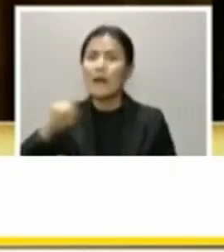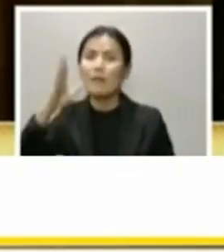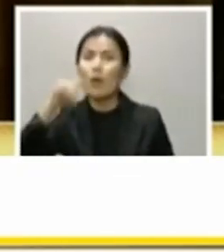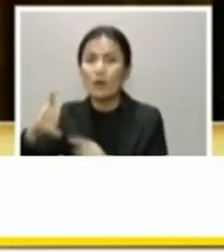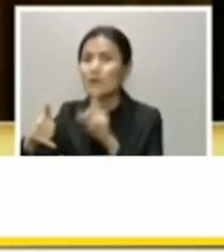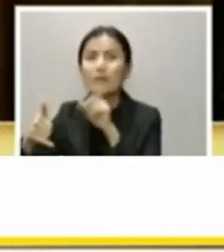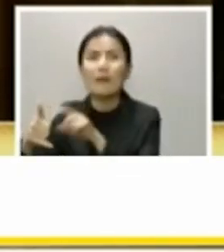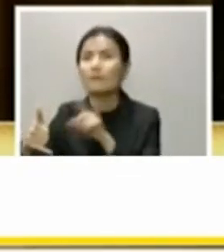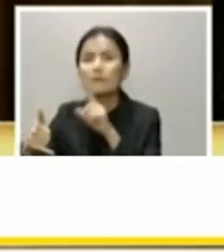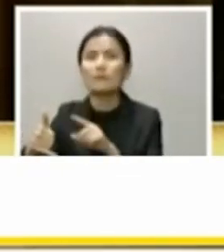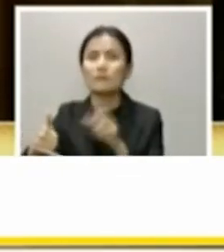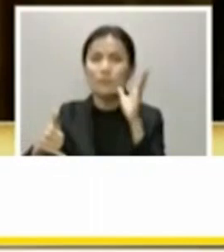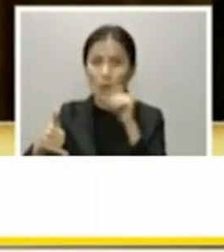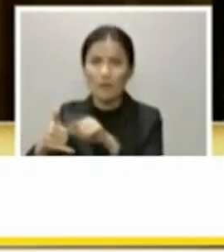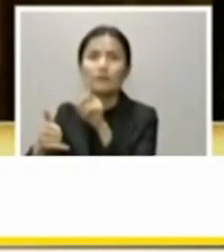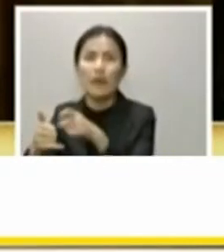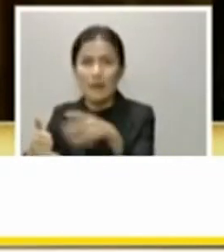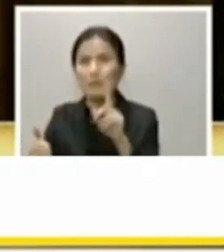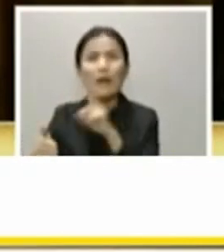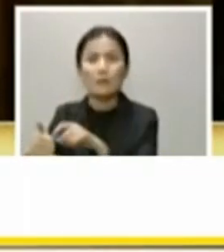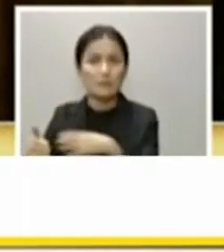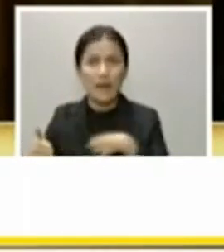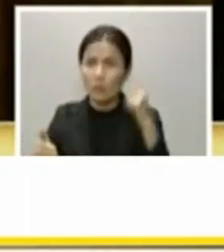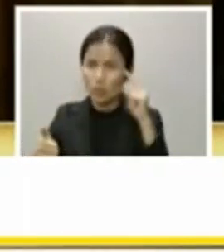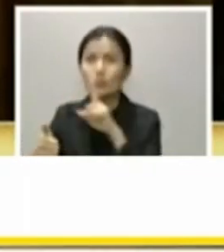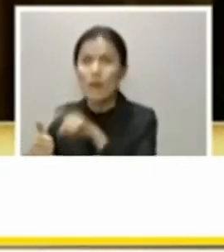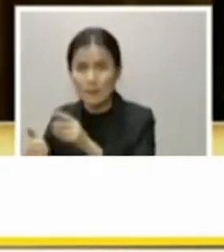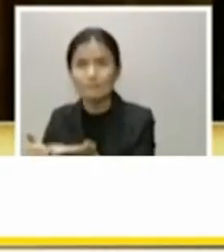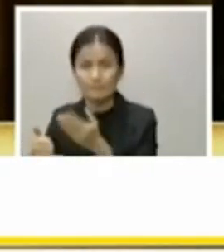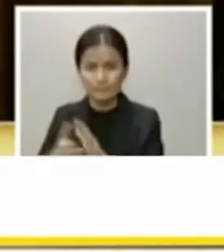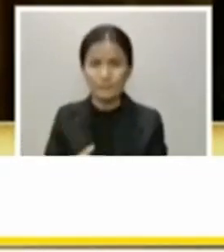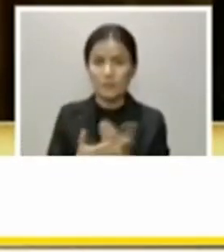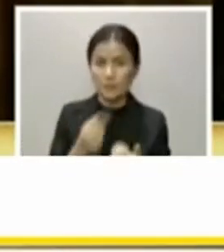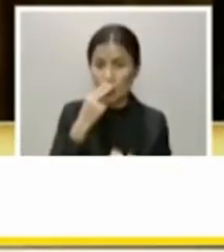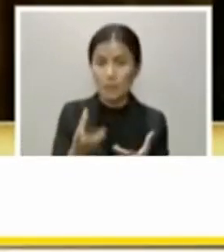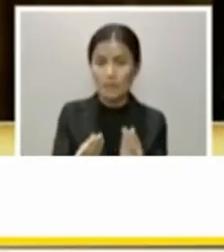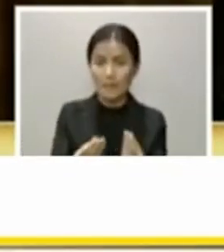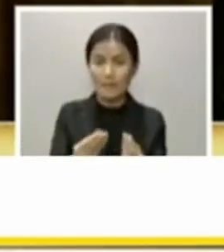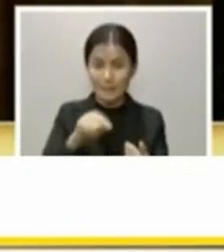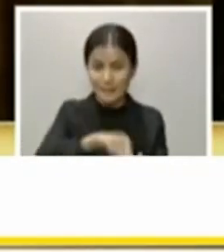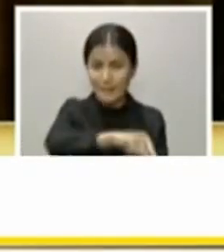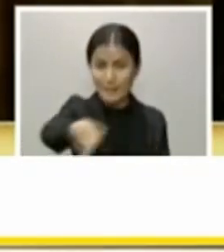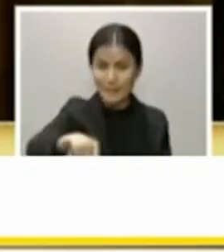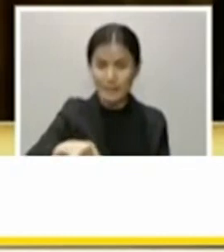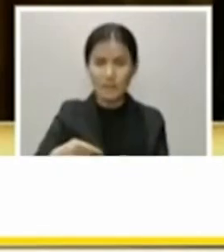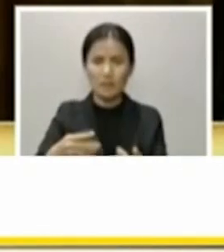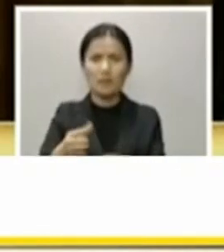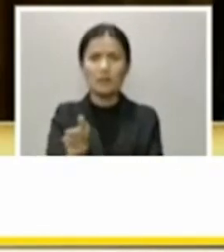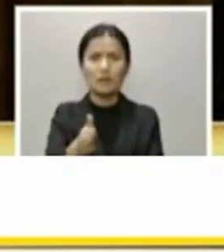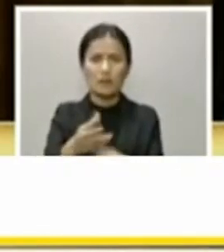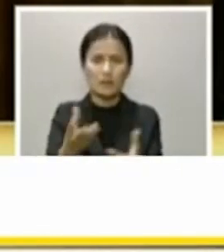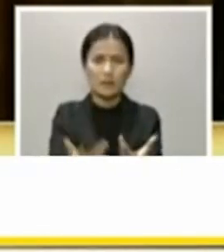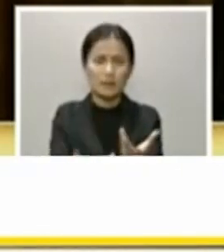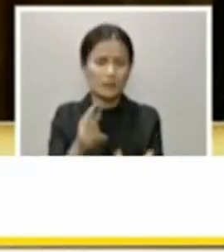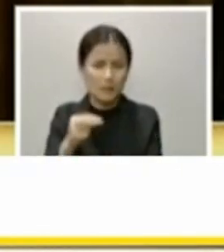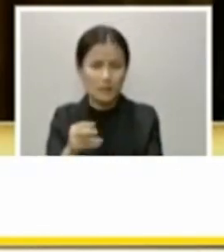ยู่แล้วล่ะตอนนี้คราวนี้ที่ดินดังกล่าวเนี่ยผมอยากให้ดูที่ว่าที่ดินที่ว่าถ้าเป็นบ่อตกปลามันเป็นบ่อตกปลาได้ยังไงเพราะมันเป็นที่แปลง